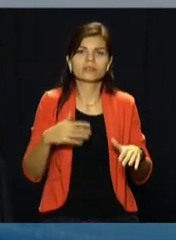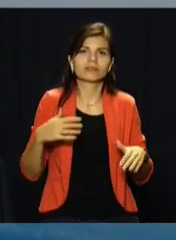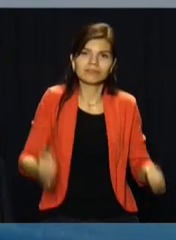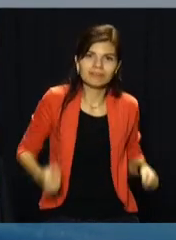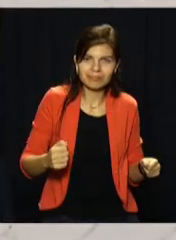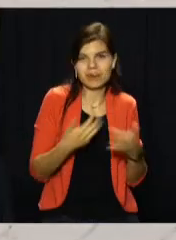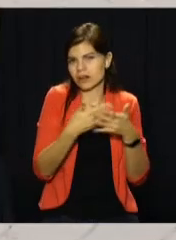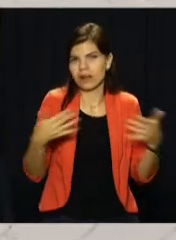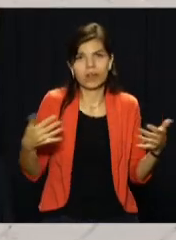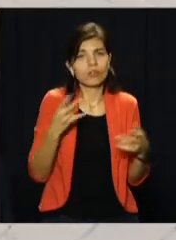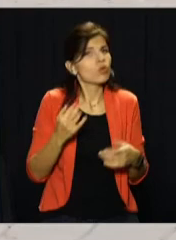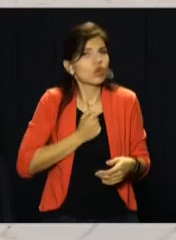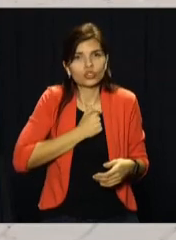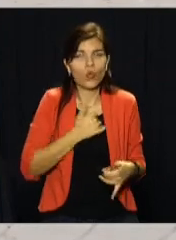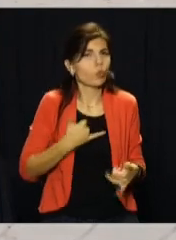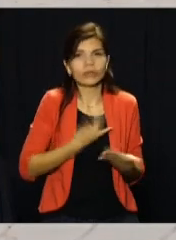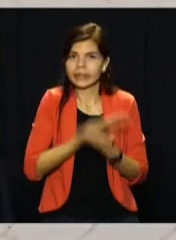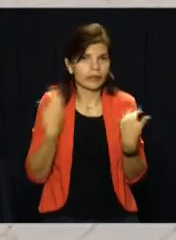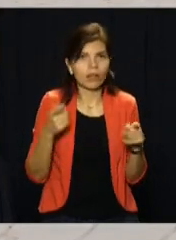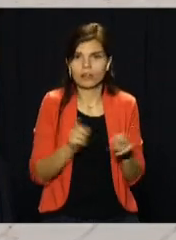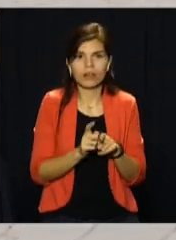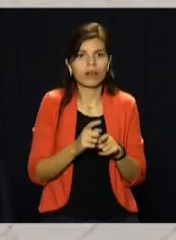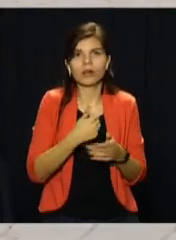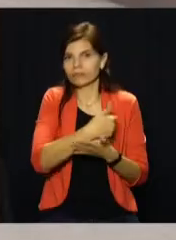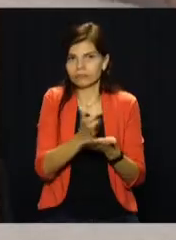планує участь у виборах. Людина з вадами зору може завітати на